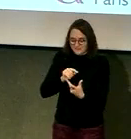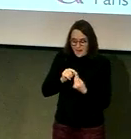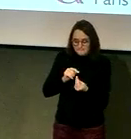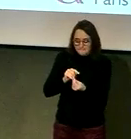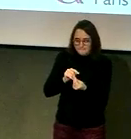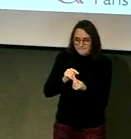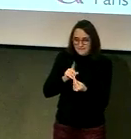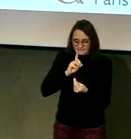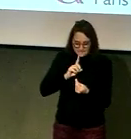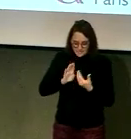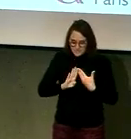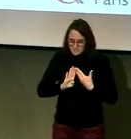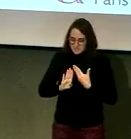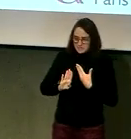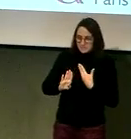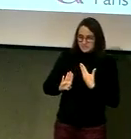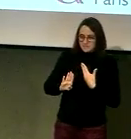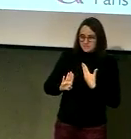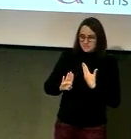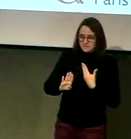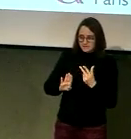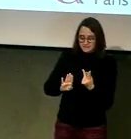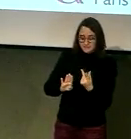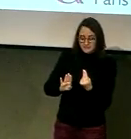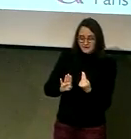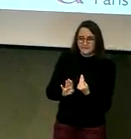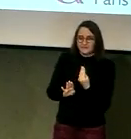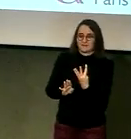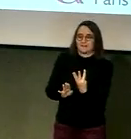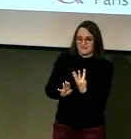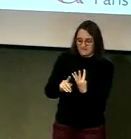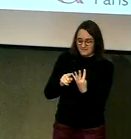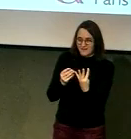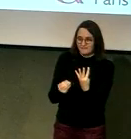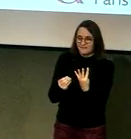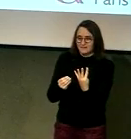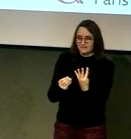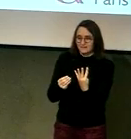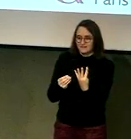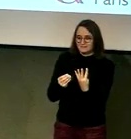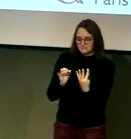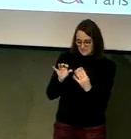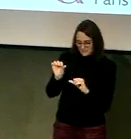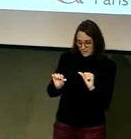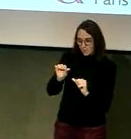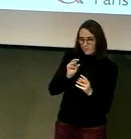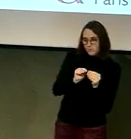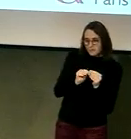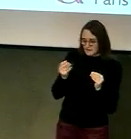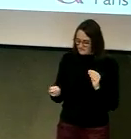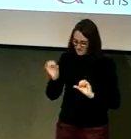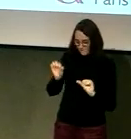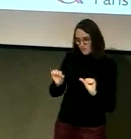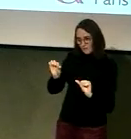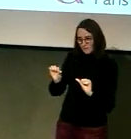là, la femme, elle joue plus le jeu, elle introduit encore un tiers qui est cet enfant, qui est concurrent du produit quelque part dans